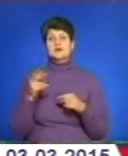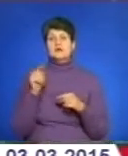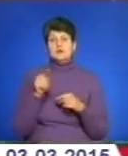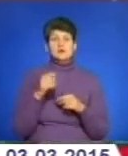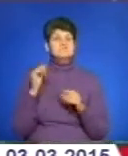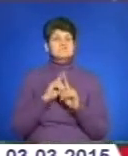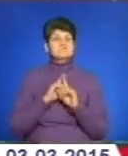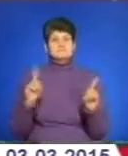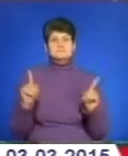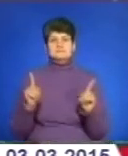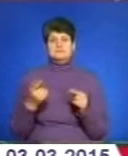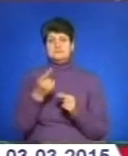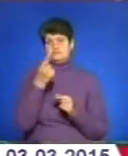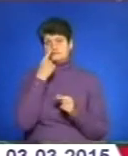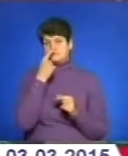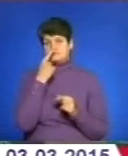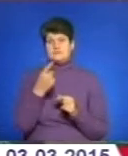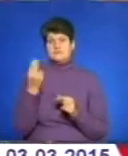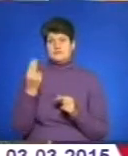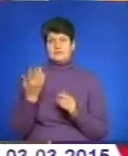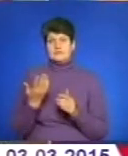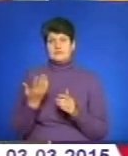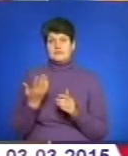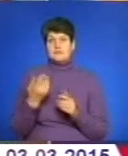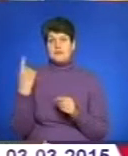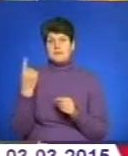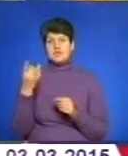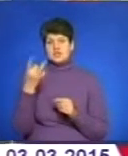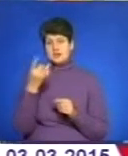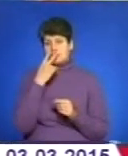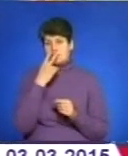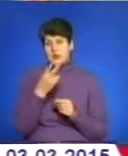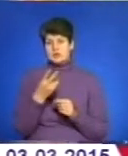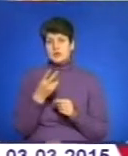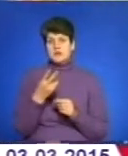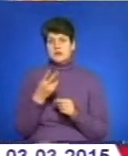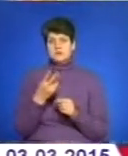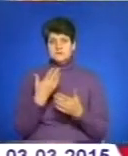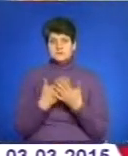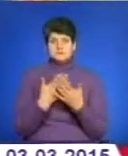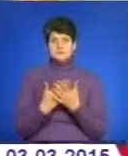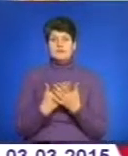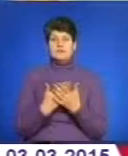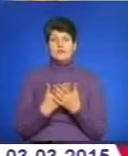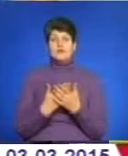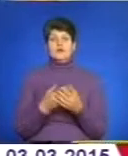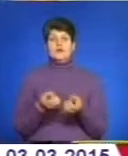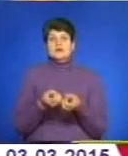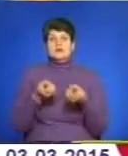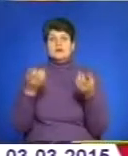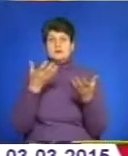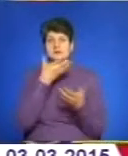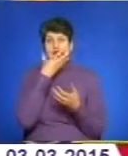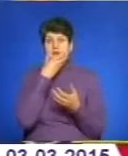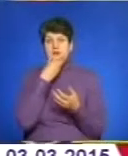їй особливо близькі картини зі світу природи. Перший раз я бачу наглядно такі яскраві, такі